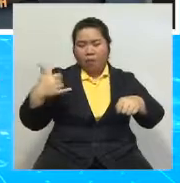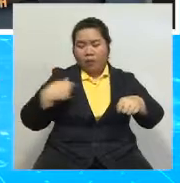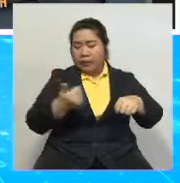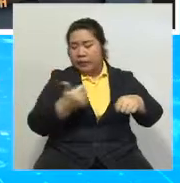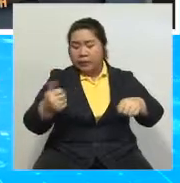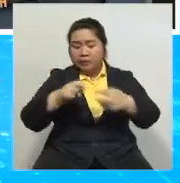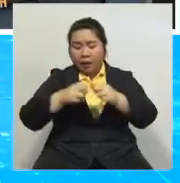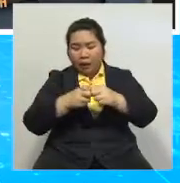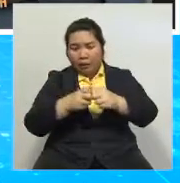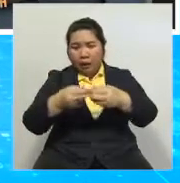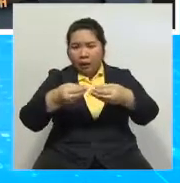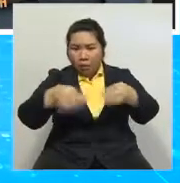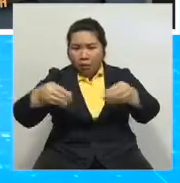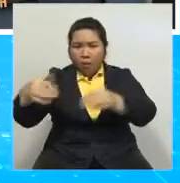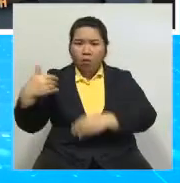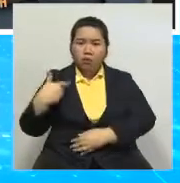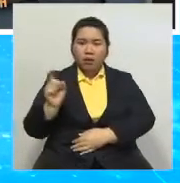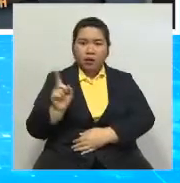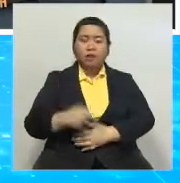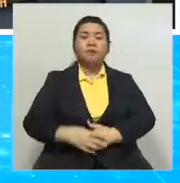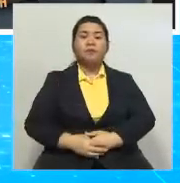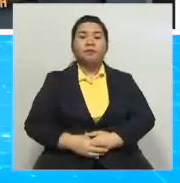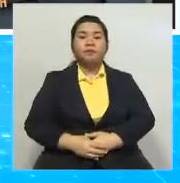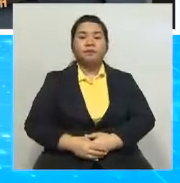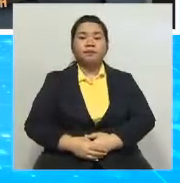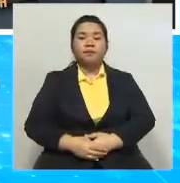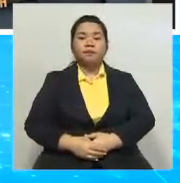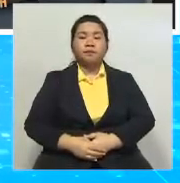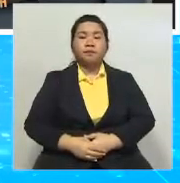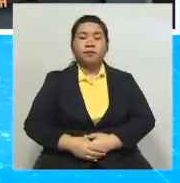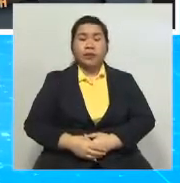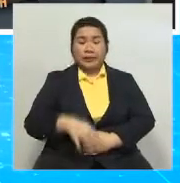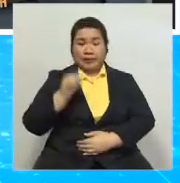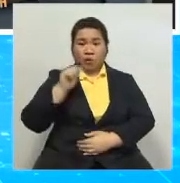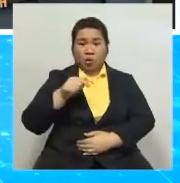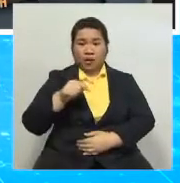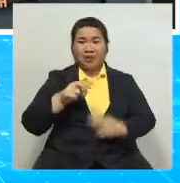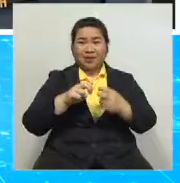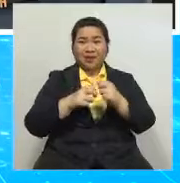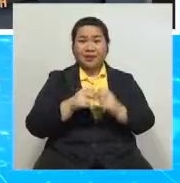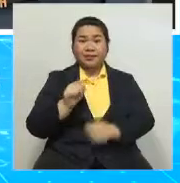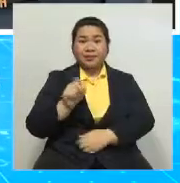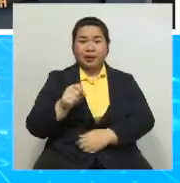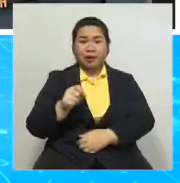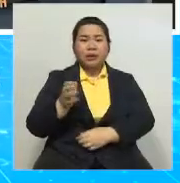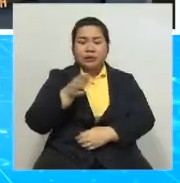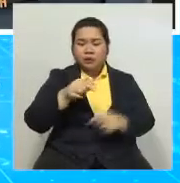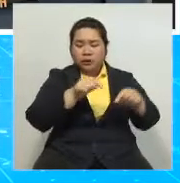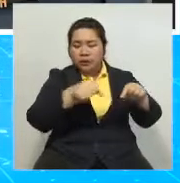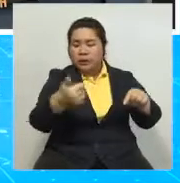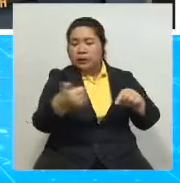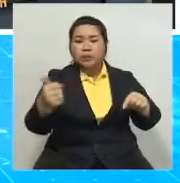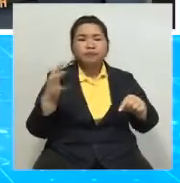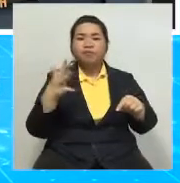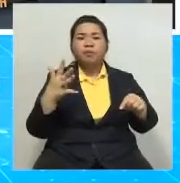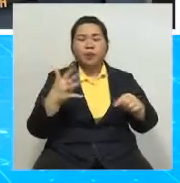ที่น่าจะเป็นห่วงแล้วก็สุ่มเสี่ยงที่จะเกิดปัญหาได้ครับ จากจุดตรงนี้นะครับไม่มีนะครับไม่มีนะครับ